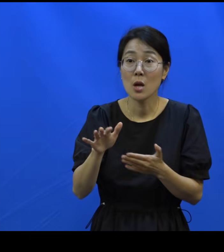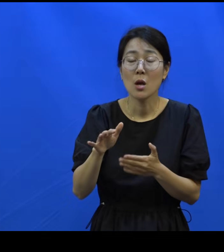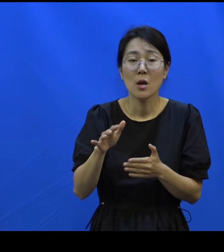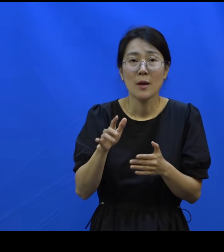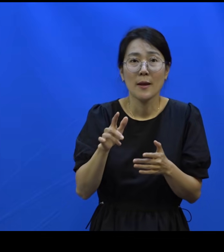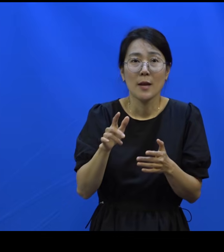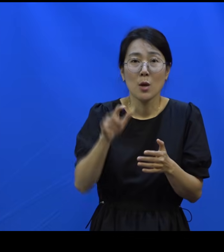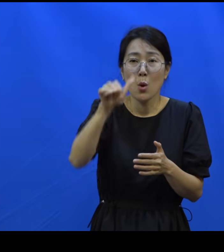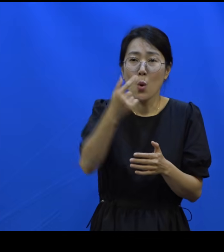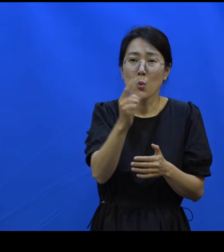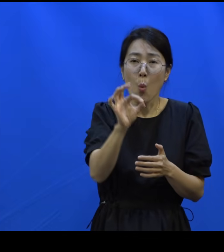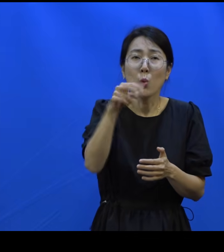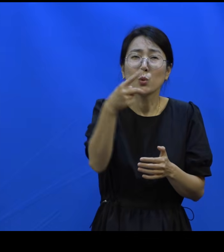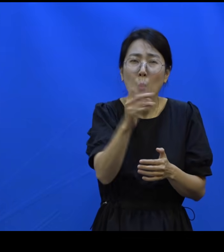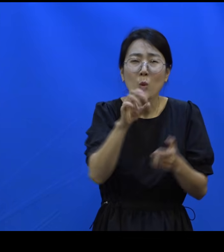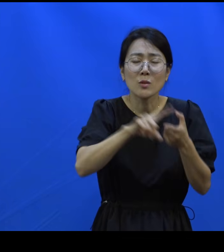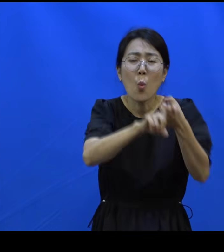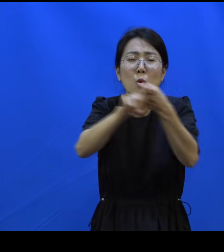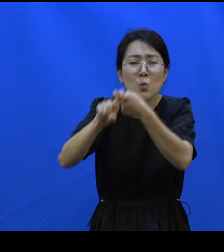공동체의 기도예요.